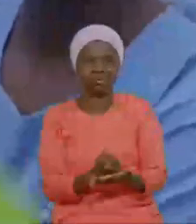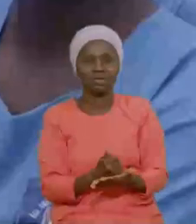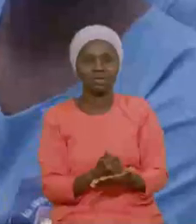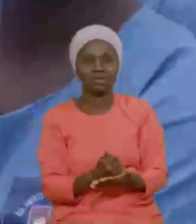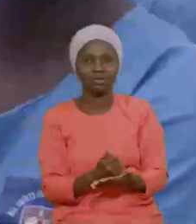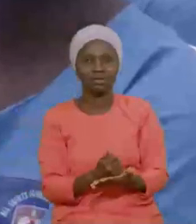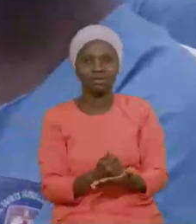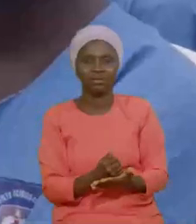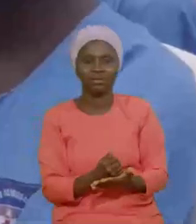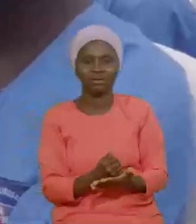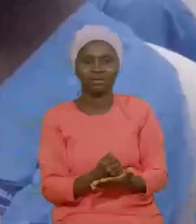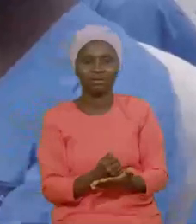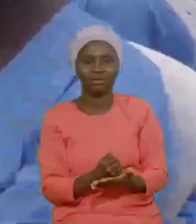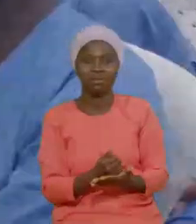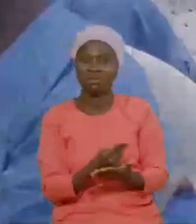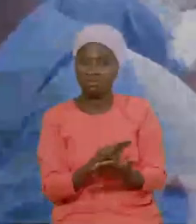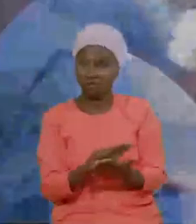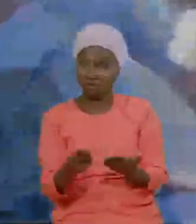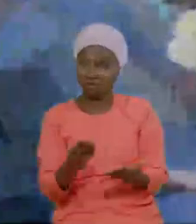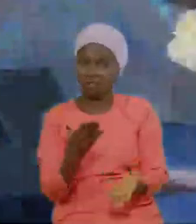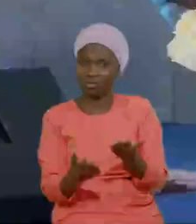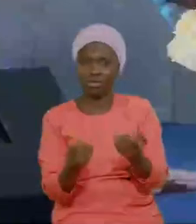J'ai dit, toi, tu vas réussir.